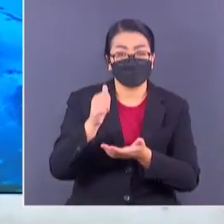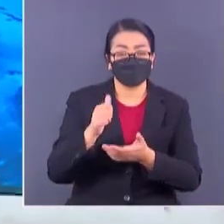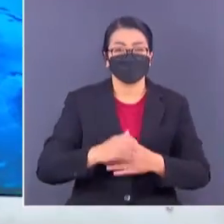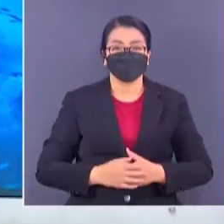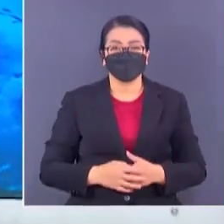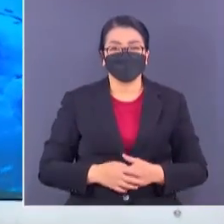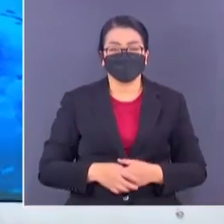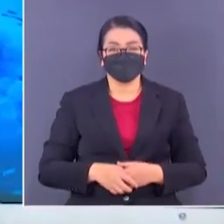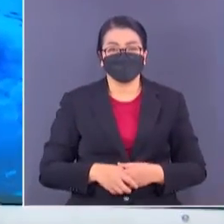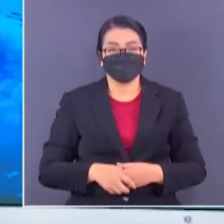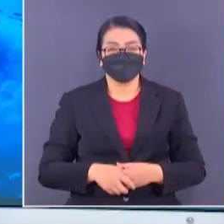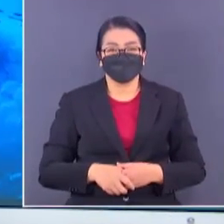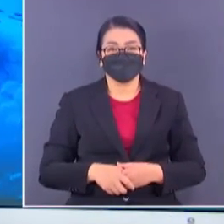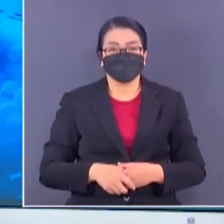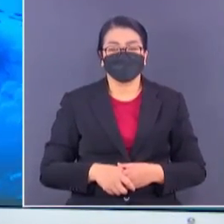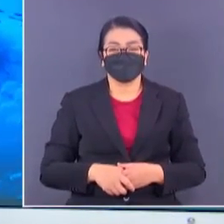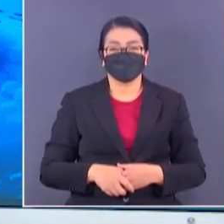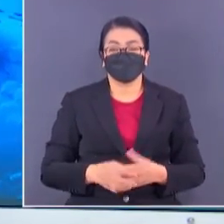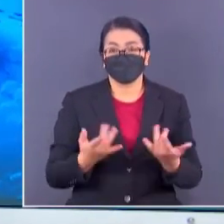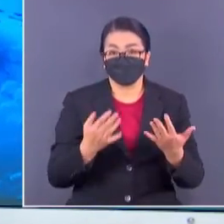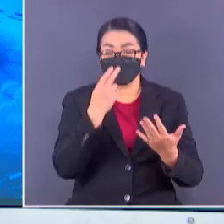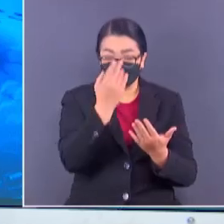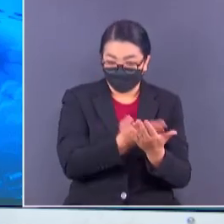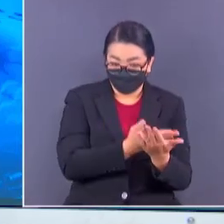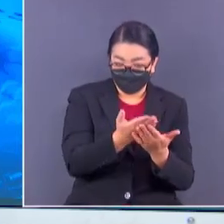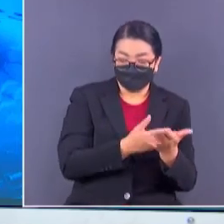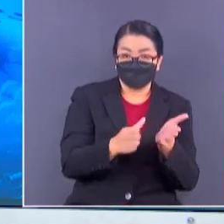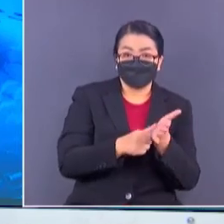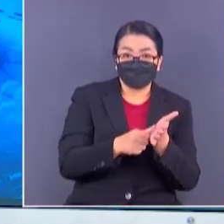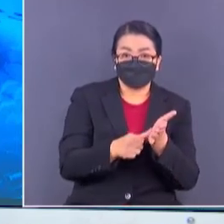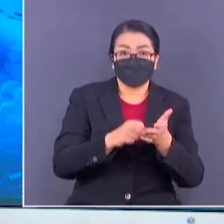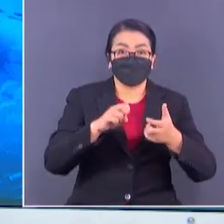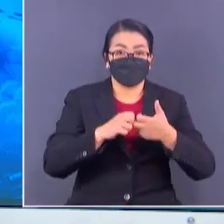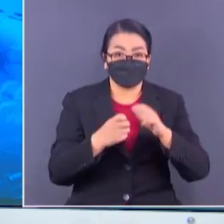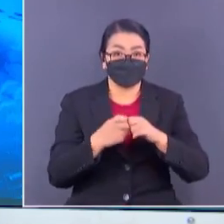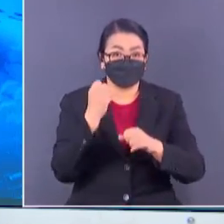ค่ะ ครับติดตามกันว่าหลังจากนี้จะมีความคืบหน้าอย่างไรบ้างนะครับเลข3หลัก